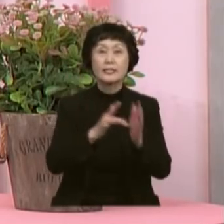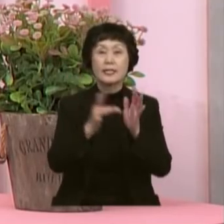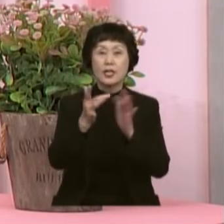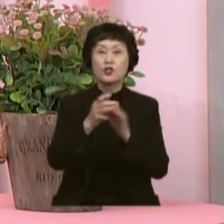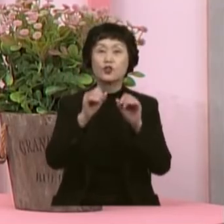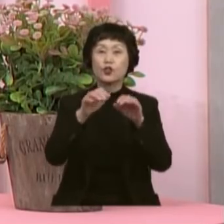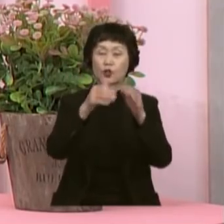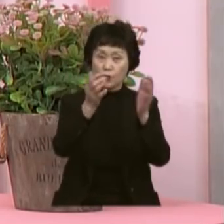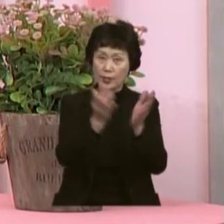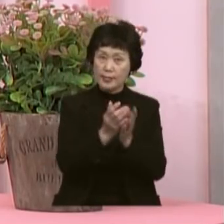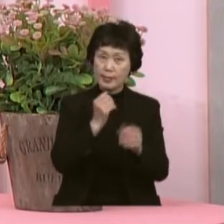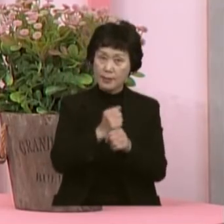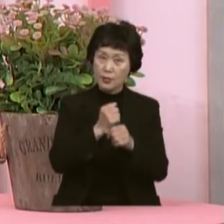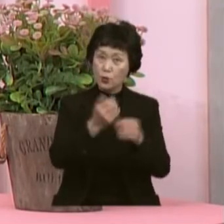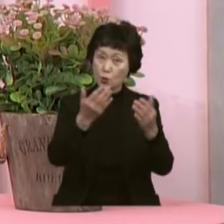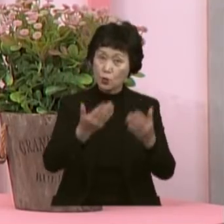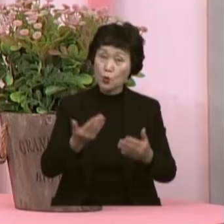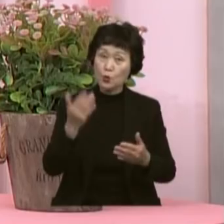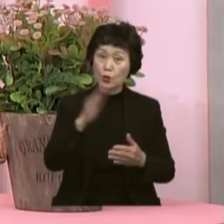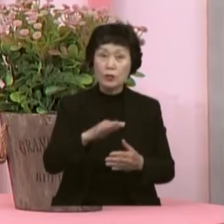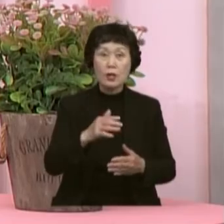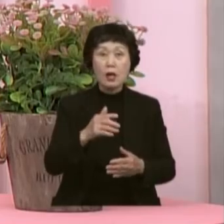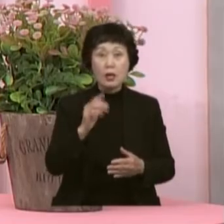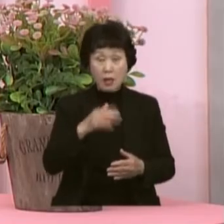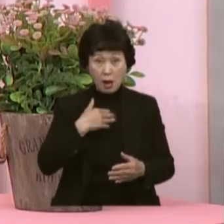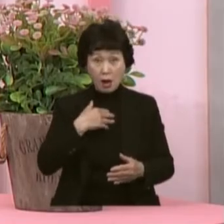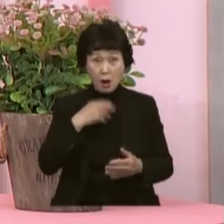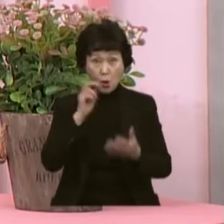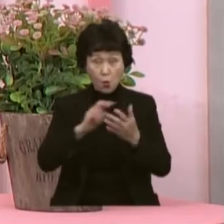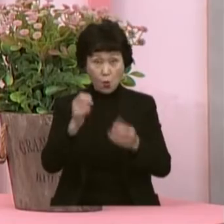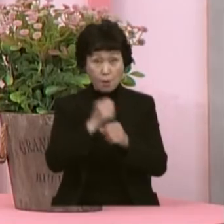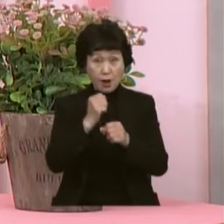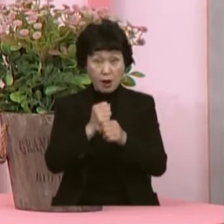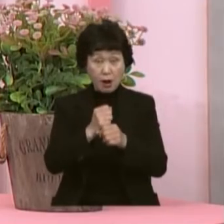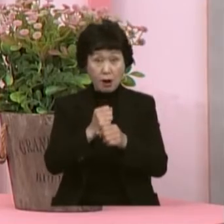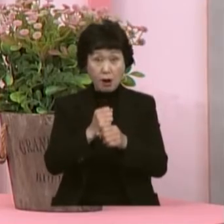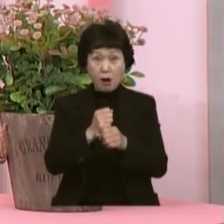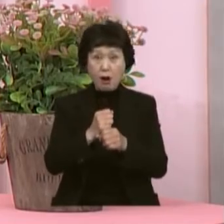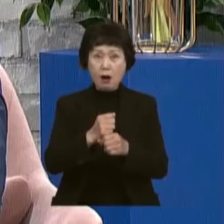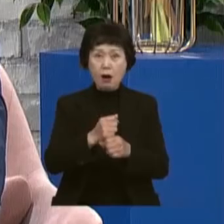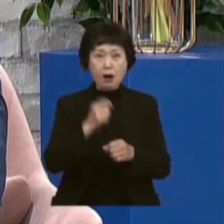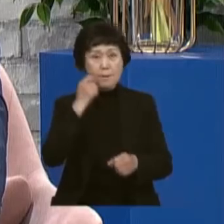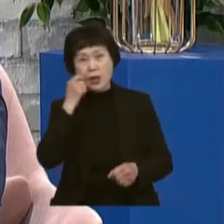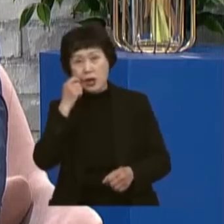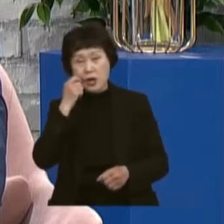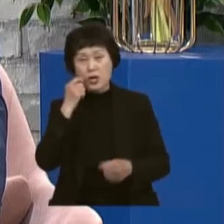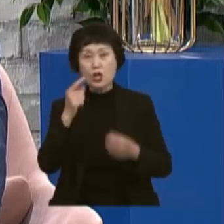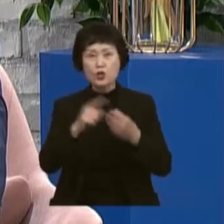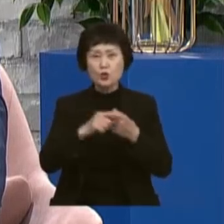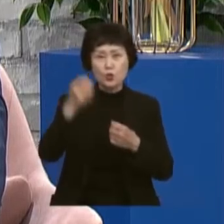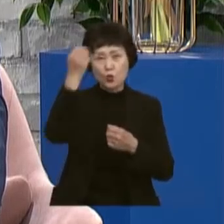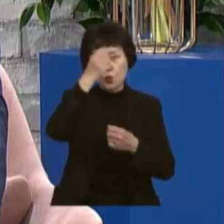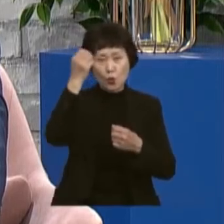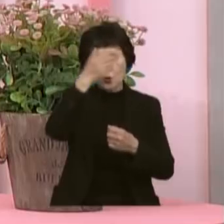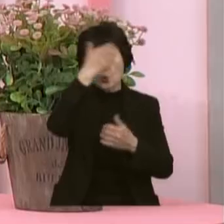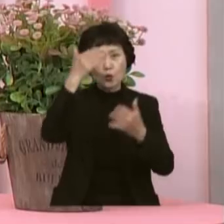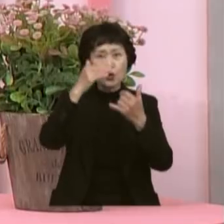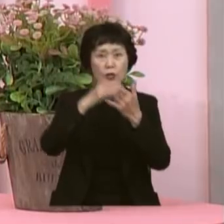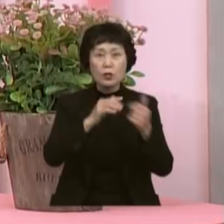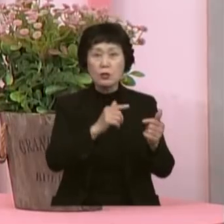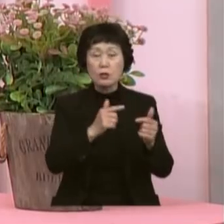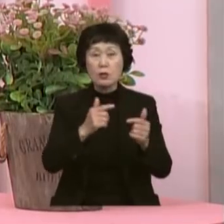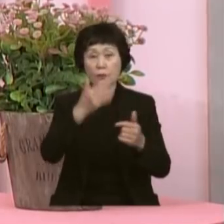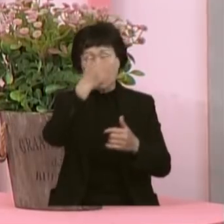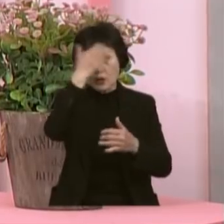만들었었는데 네. 아니 갑자기 너무 좋아하는 거예요. 중고등학교, 대학교 예. 청년들이. 예. 오 이거